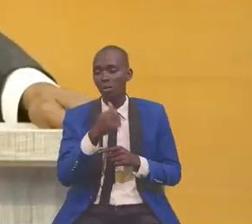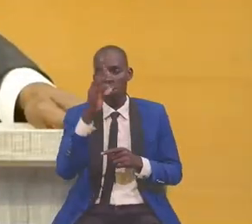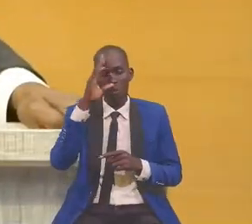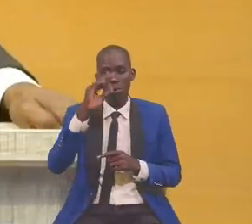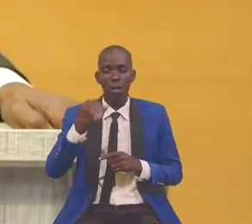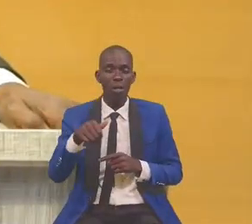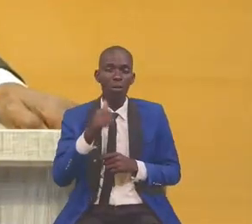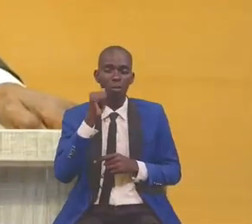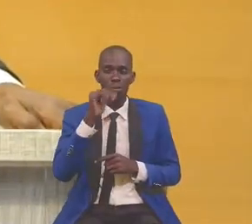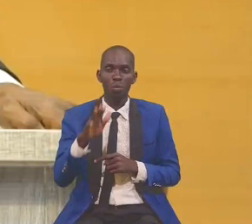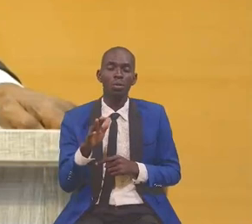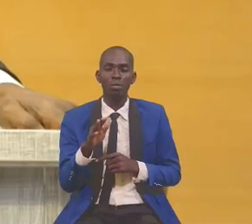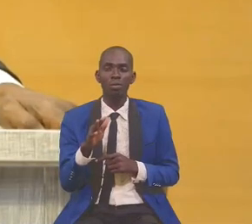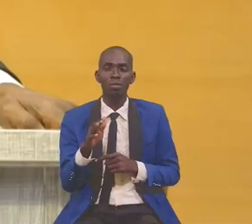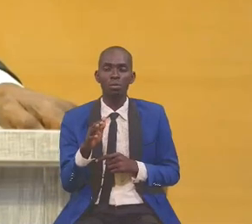Puissance.